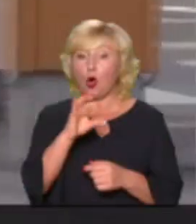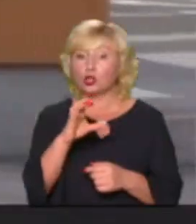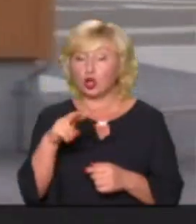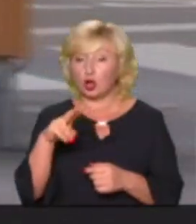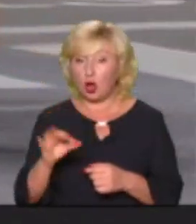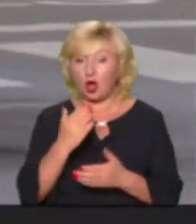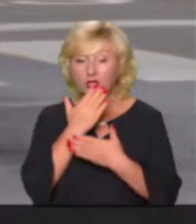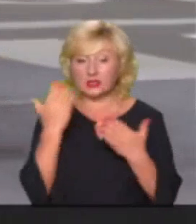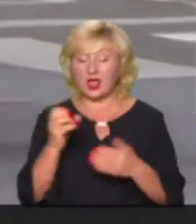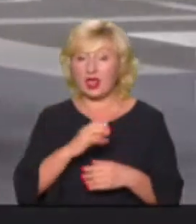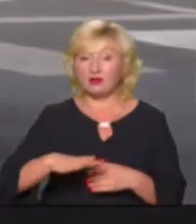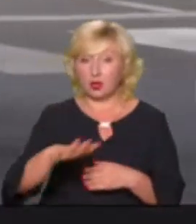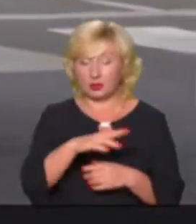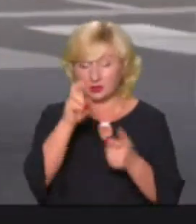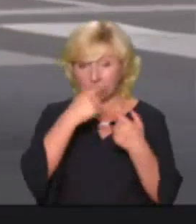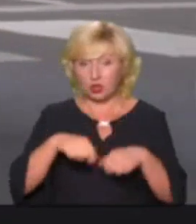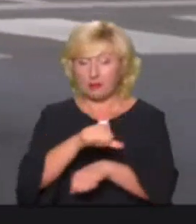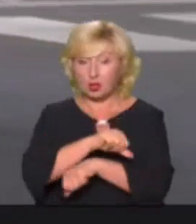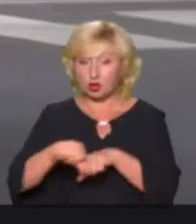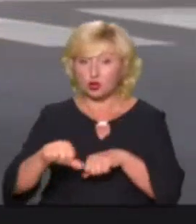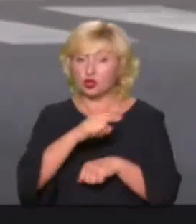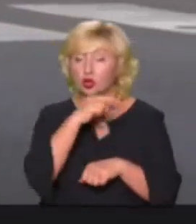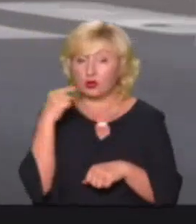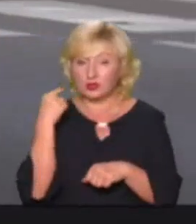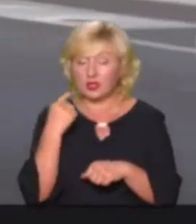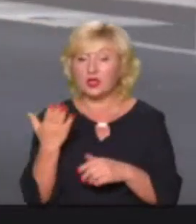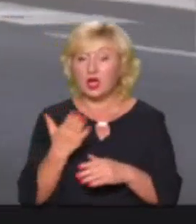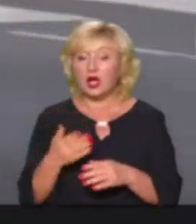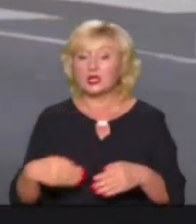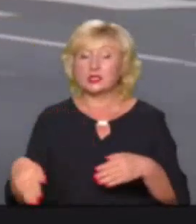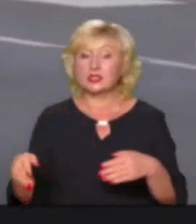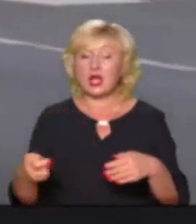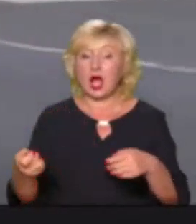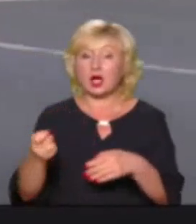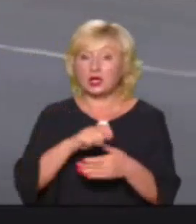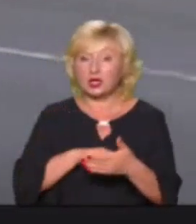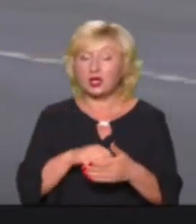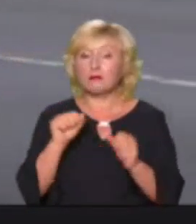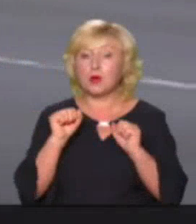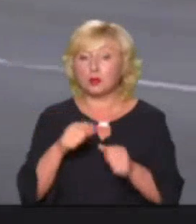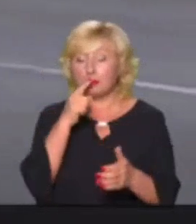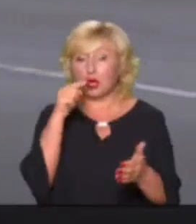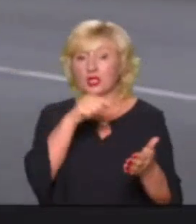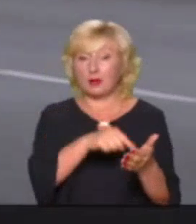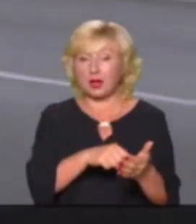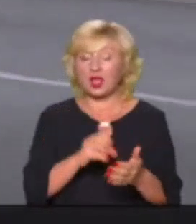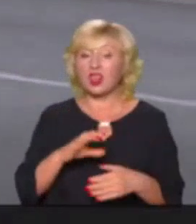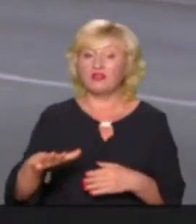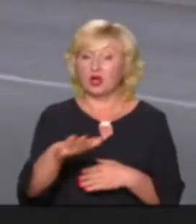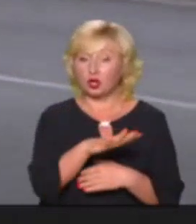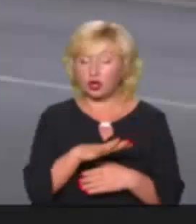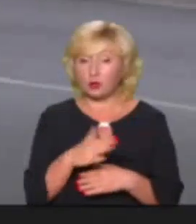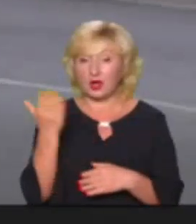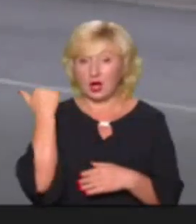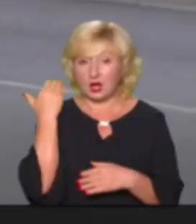останньою європейською країною, що межує з Російською Федерацією, яка закриє росіянам останню можливість потрапляти до Європи.